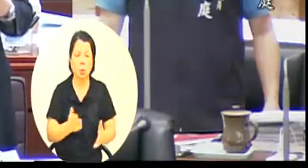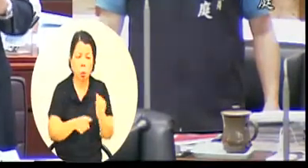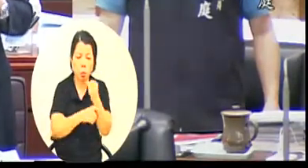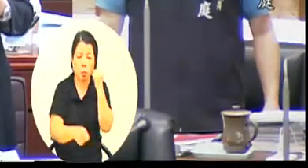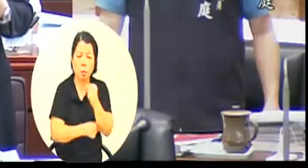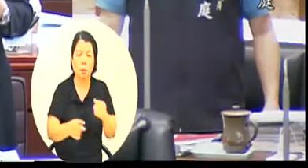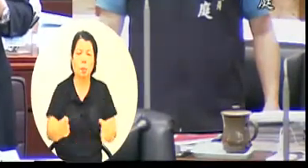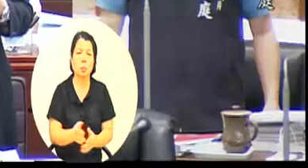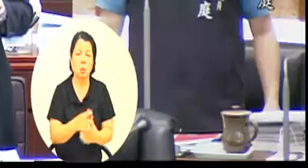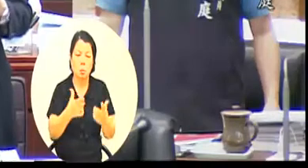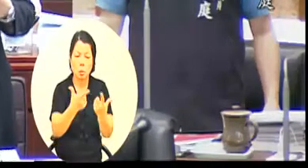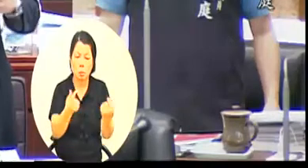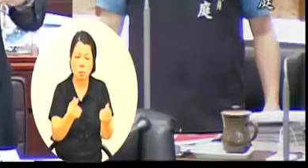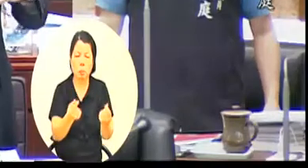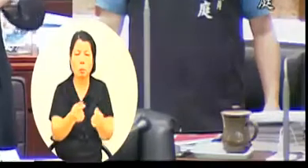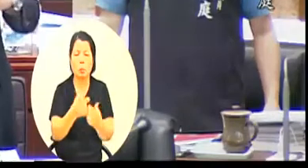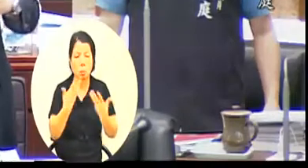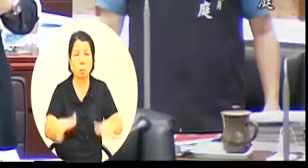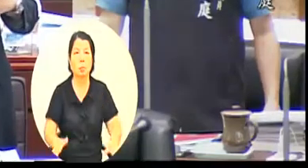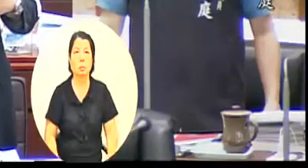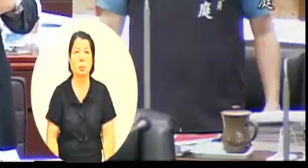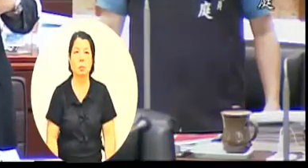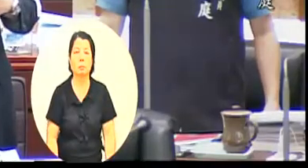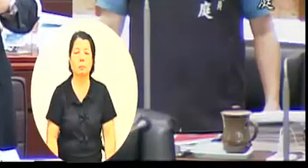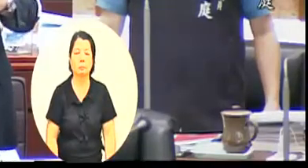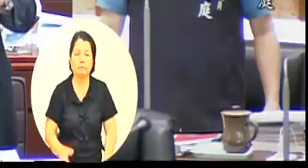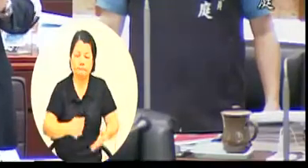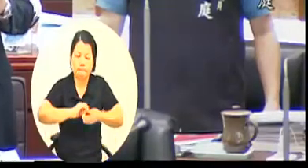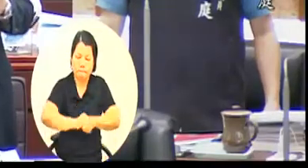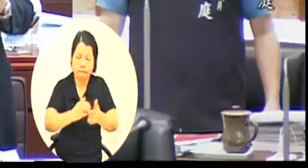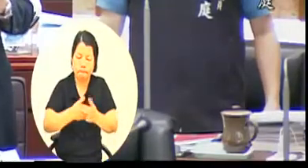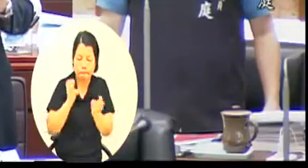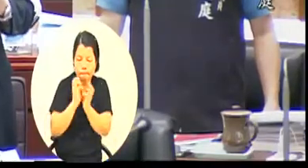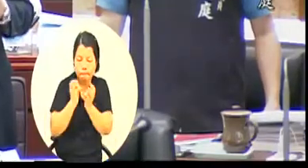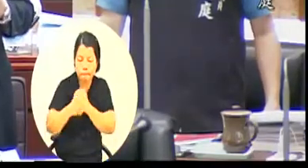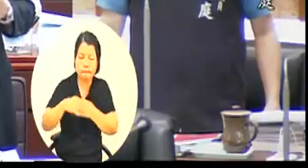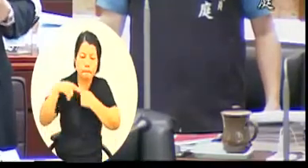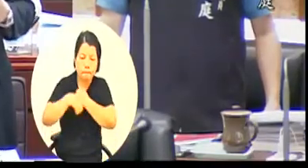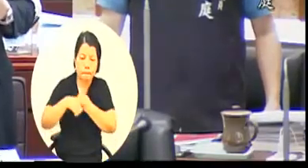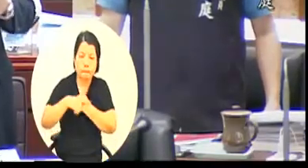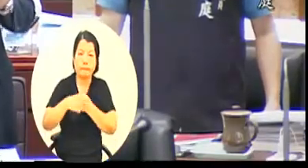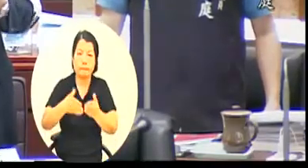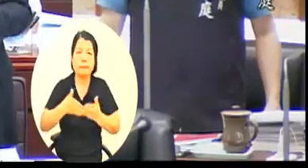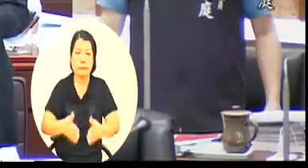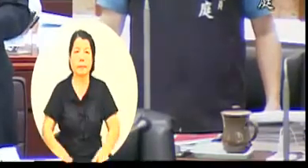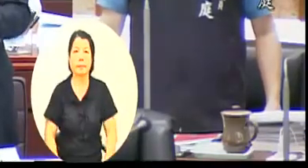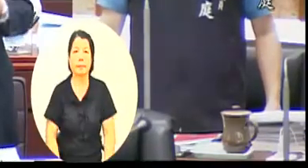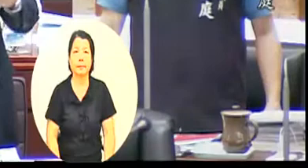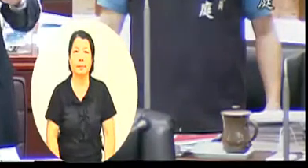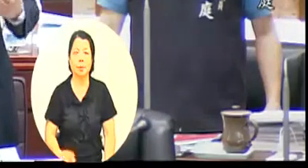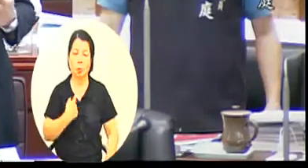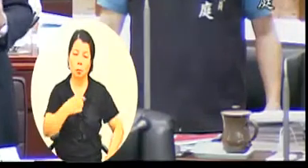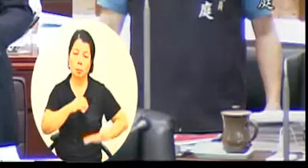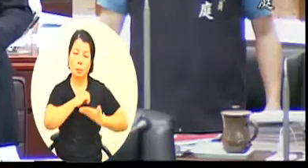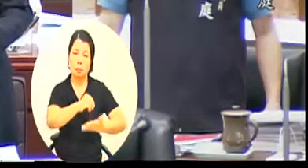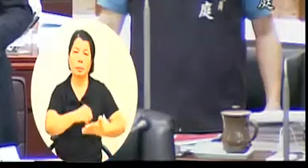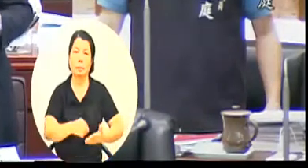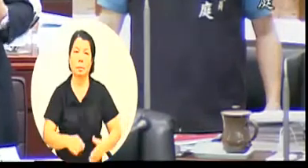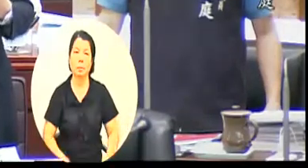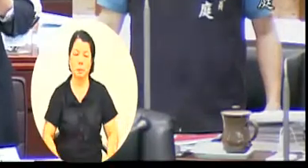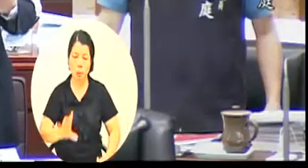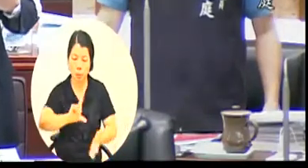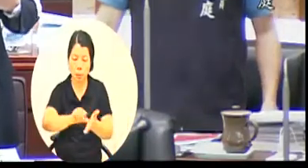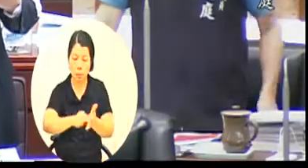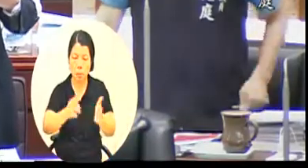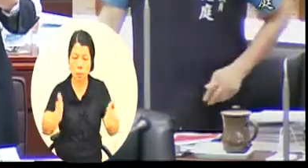彼此之间的竞合等等，这些我们必须要来好好去研究了。那我的建议是说，先这段时间